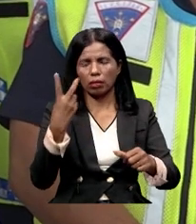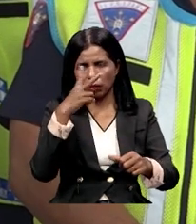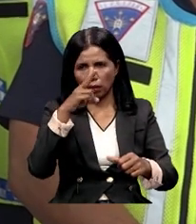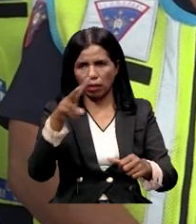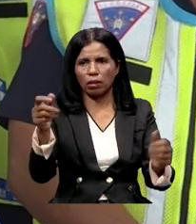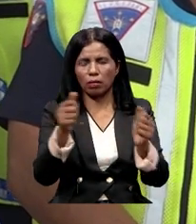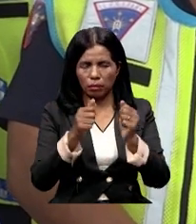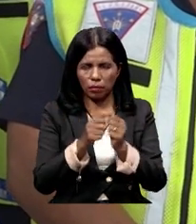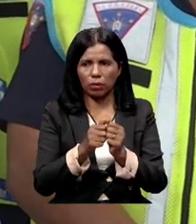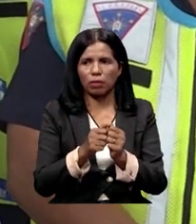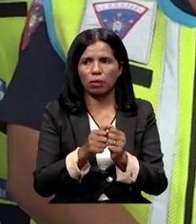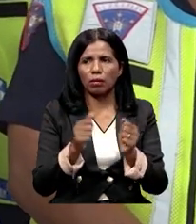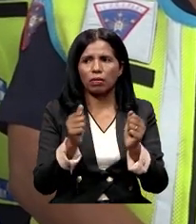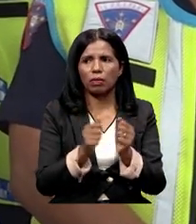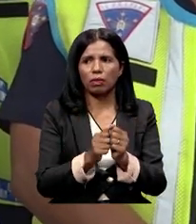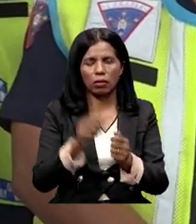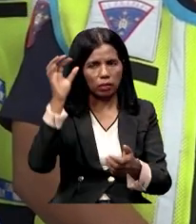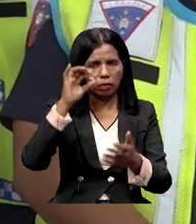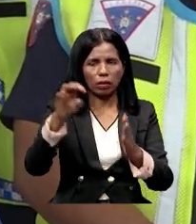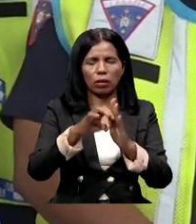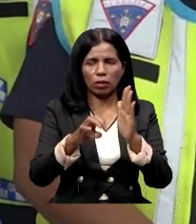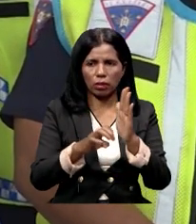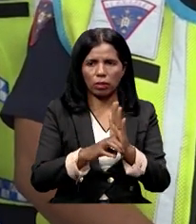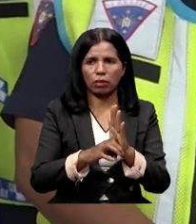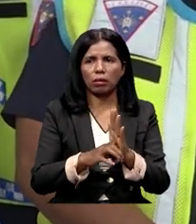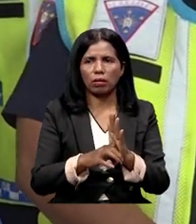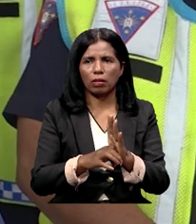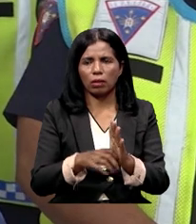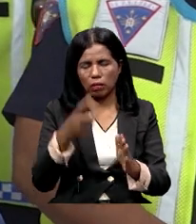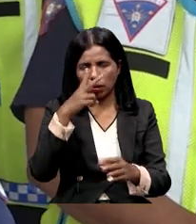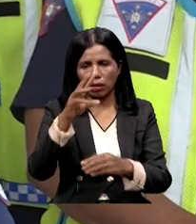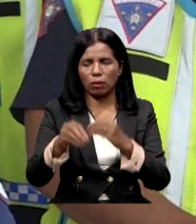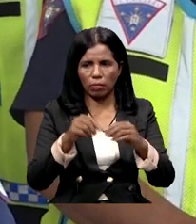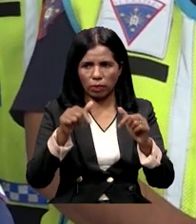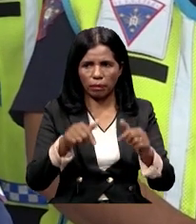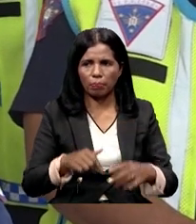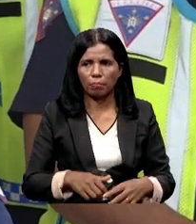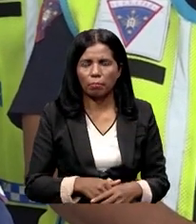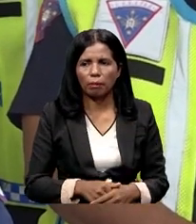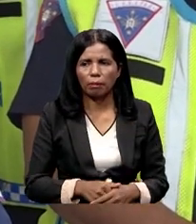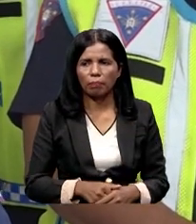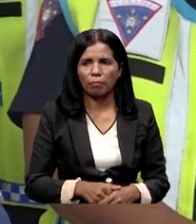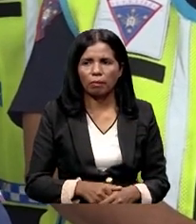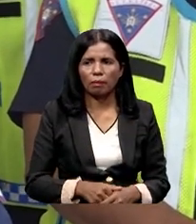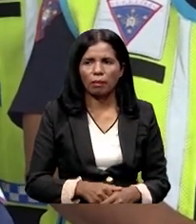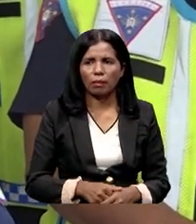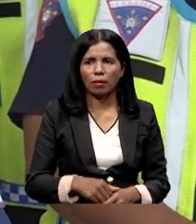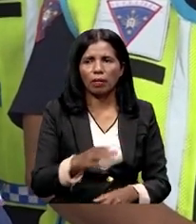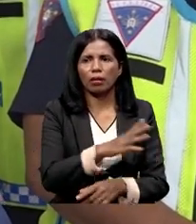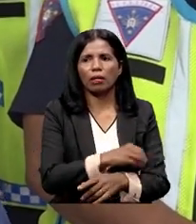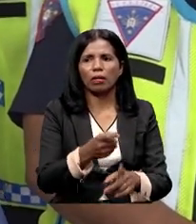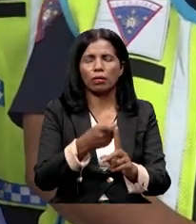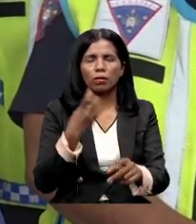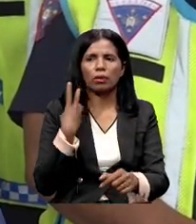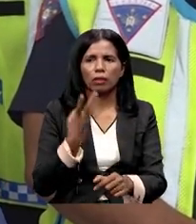ko sekte staru toponime para tu hari asunti ida ne. Mai be atu-atu asau nene hosi